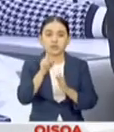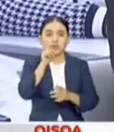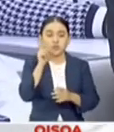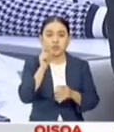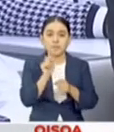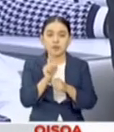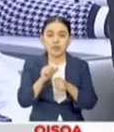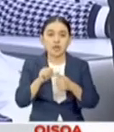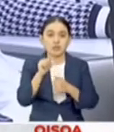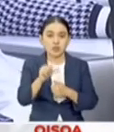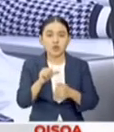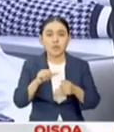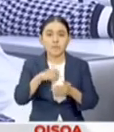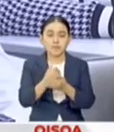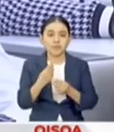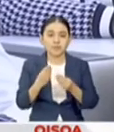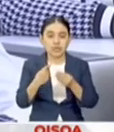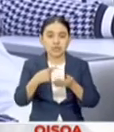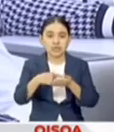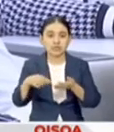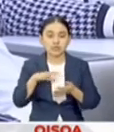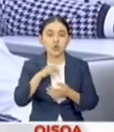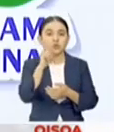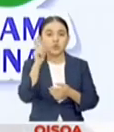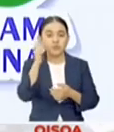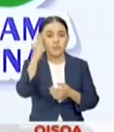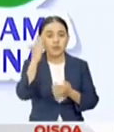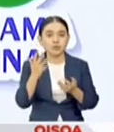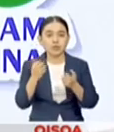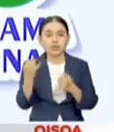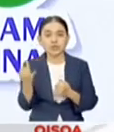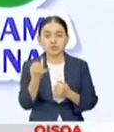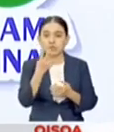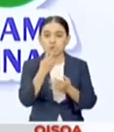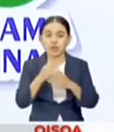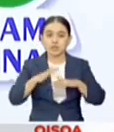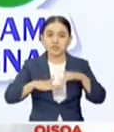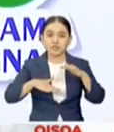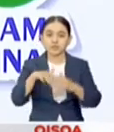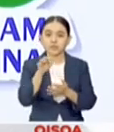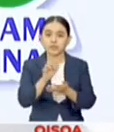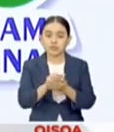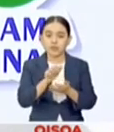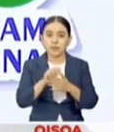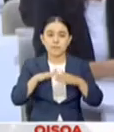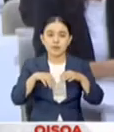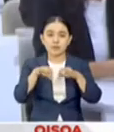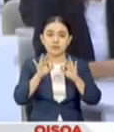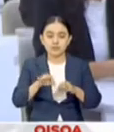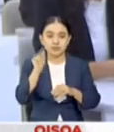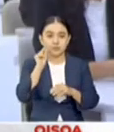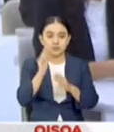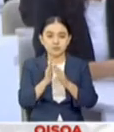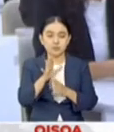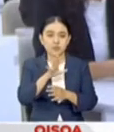yoshlar masalasiga alohida ustuvorlik berilgani ta'kidlandi. Yoshlarning bilim olishi, qiziqishiga qarab kasb hunar egallashi, malakali mutaxassis bo'lib